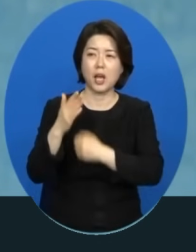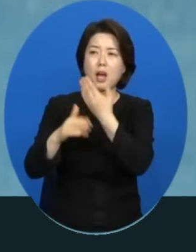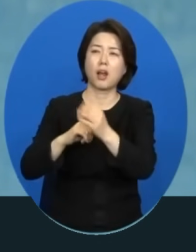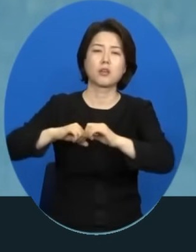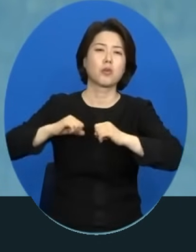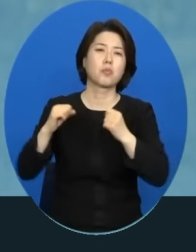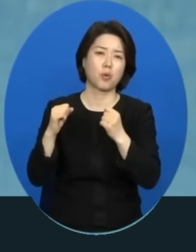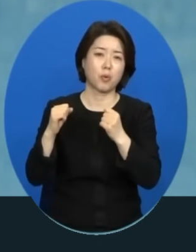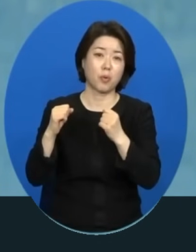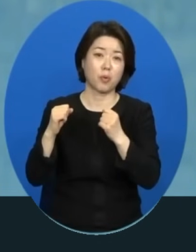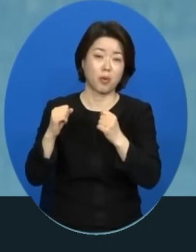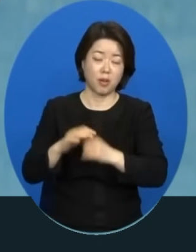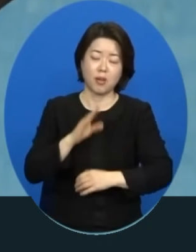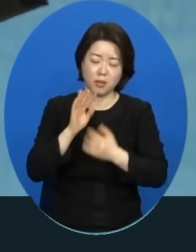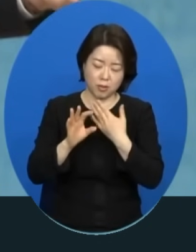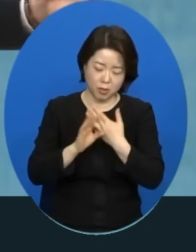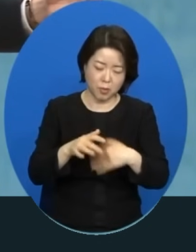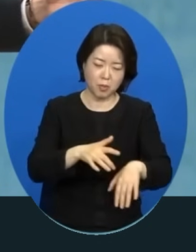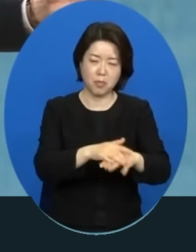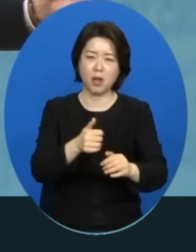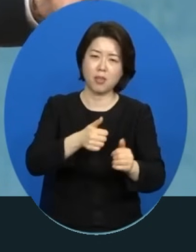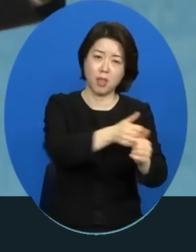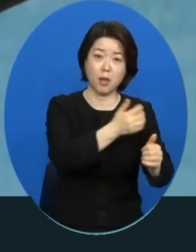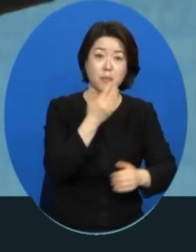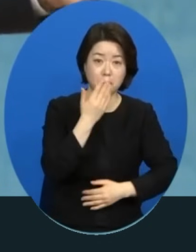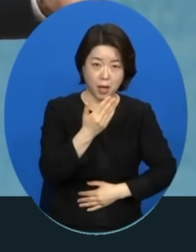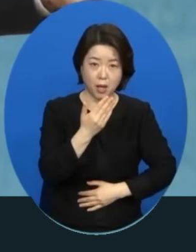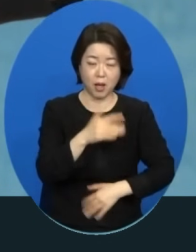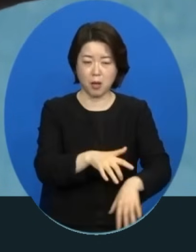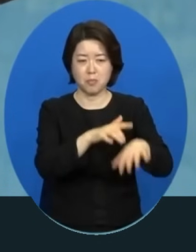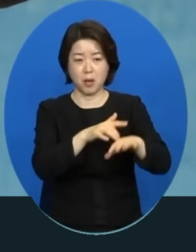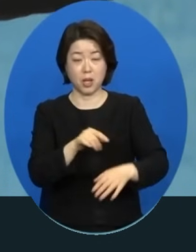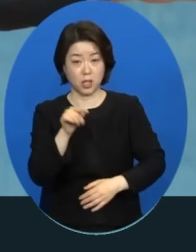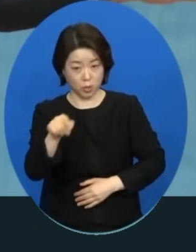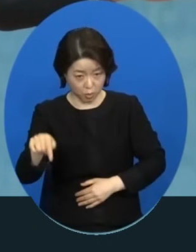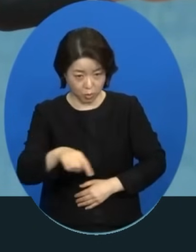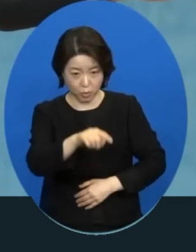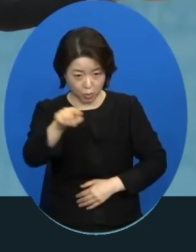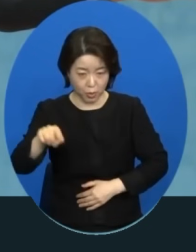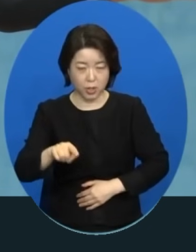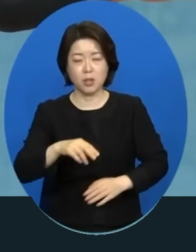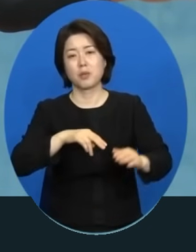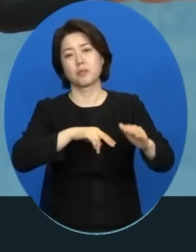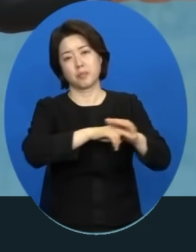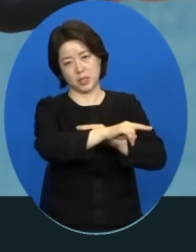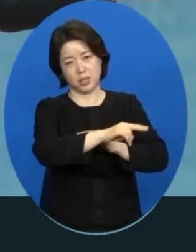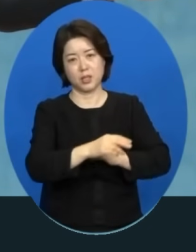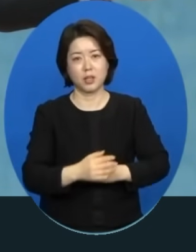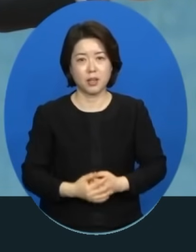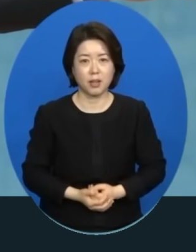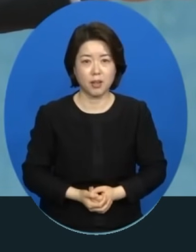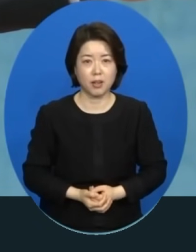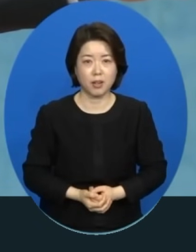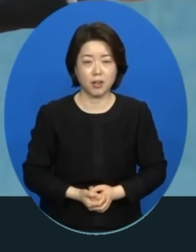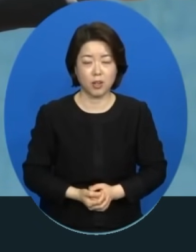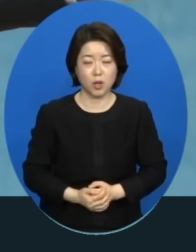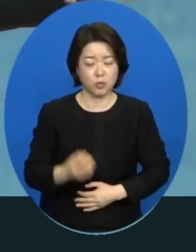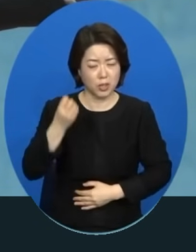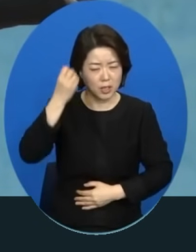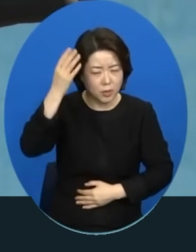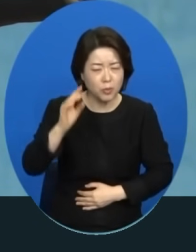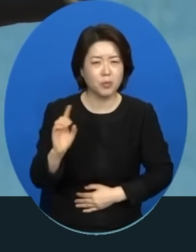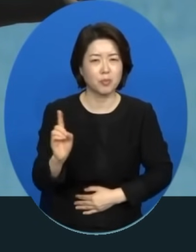그리하면 마귀를 대적할 수 있고 마귀는 너희를 피해갈 것이다. 우리가 놓치고 있는 것이